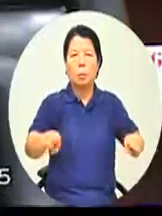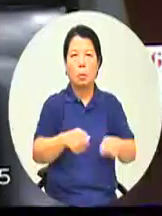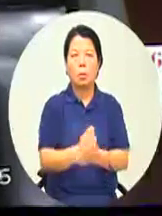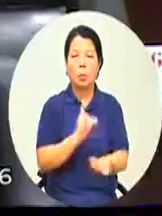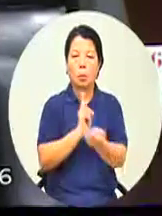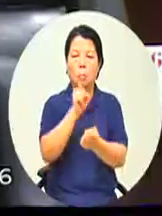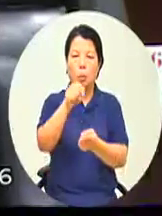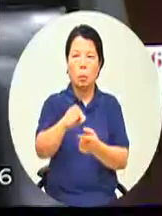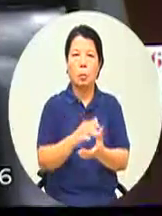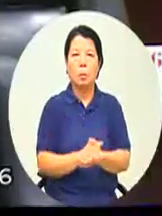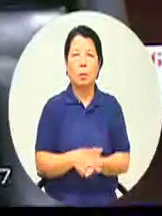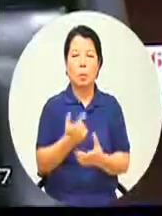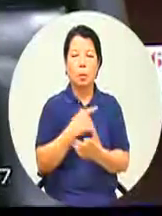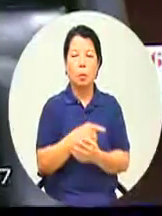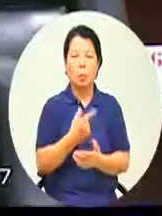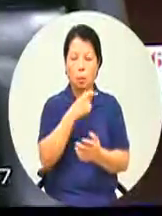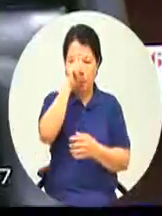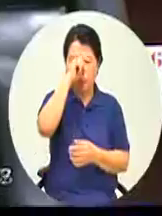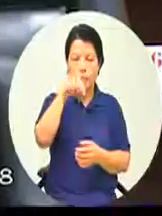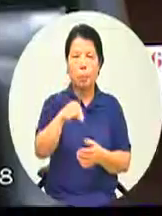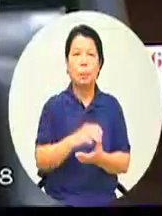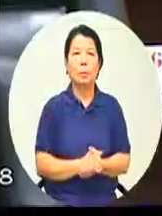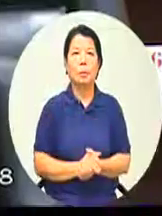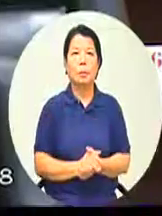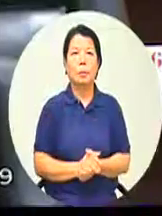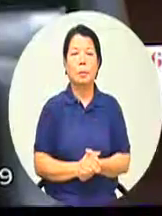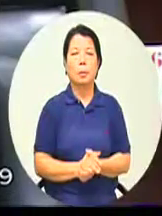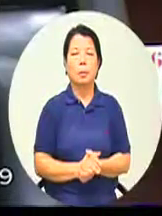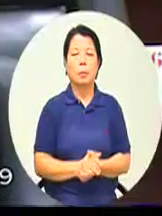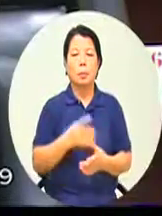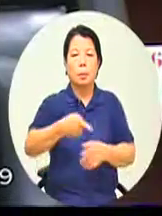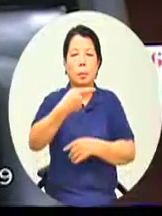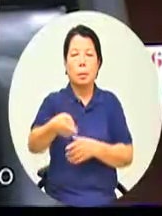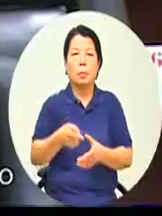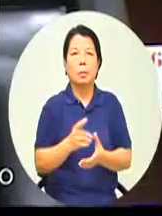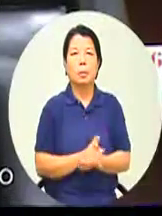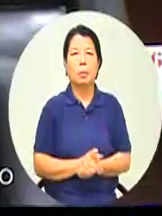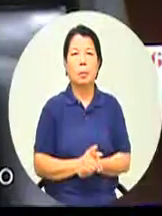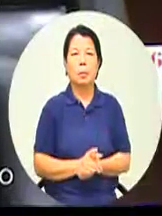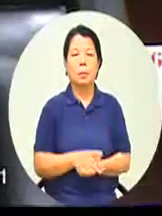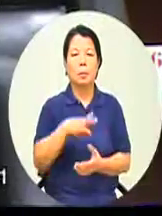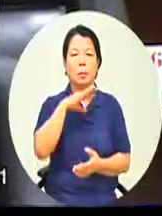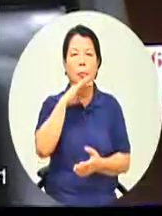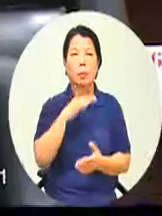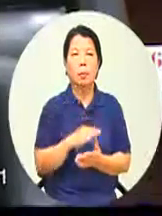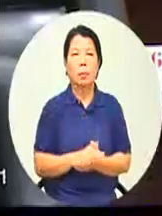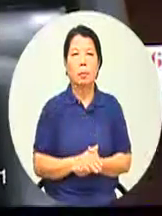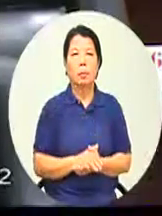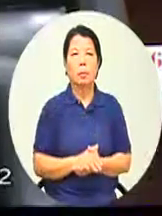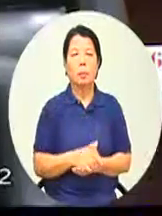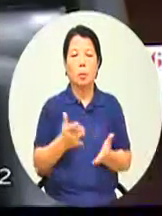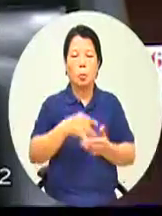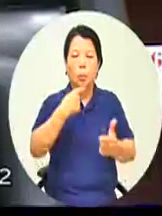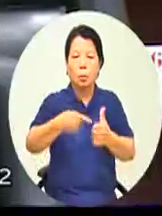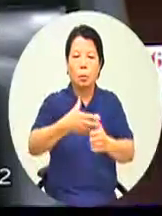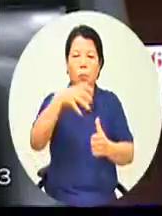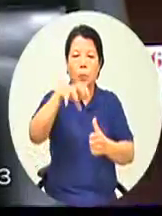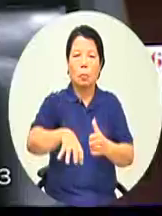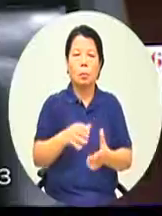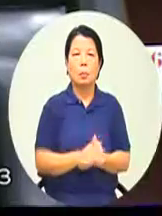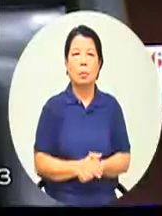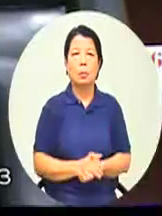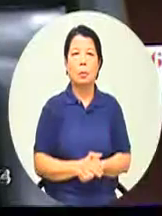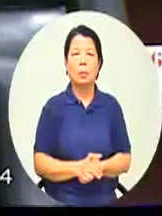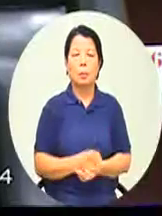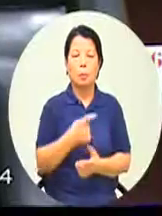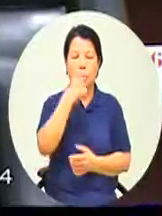的很深的期待。那接下来有几题都是14题，还是教育局那